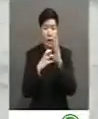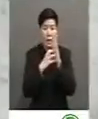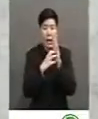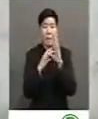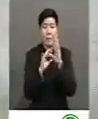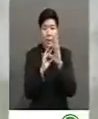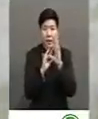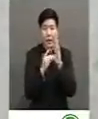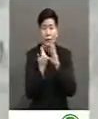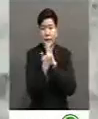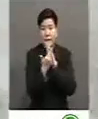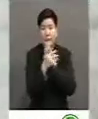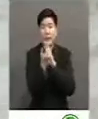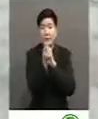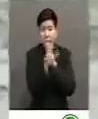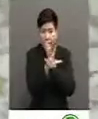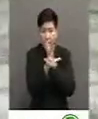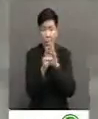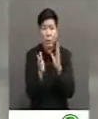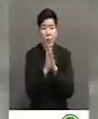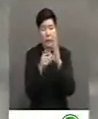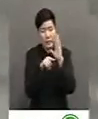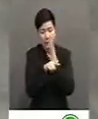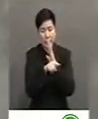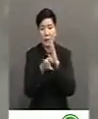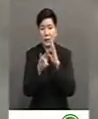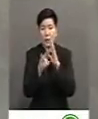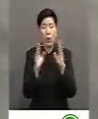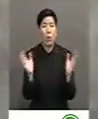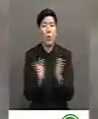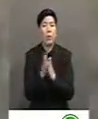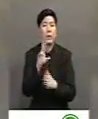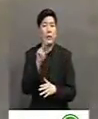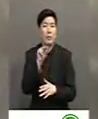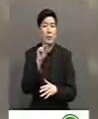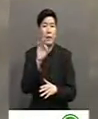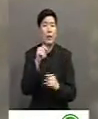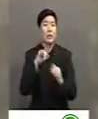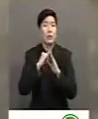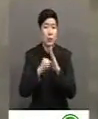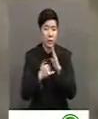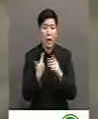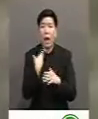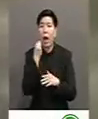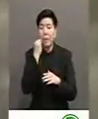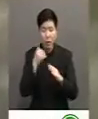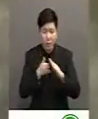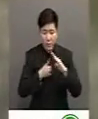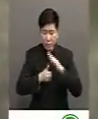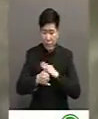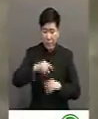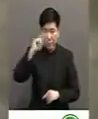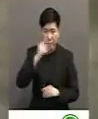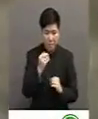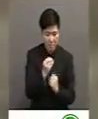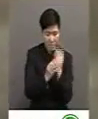ง8จังหวัดภาคอีสาน13จังหวัดแล้วก็ภาคตะวันออก7จังหวัดนะครับก็ขอให้ประชาชนหลีกเลี่ยงอยู่ในพื้นที่โล่งแจ้งใ